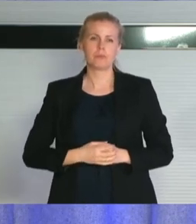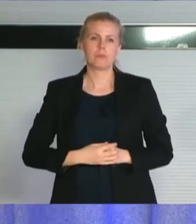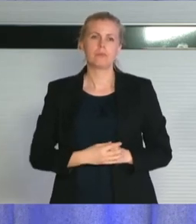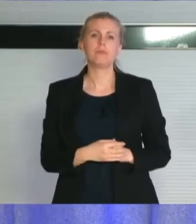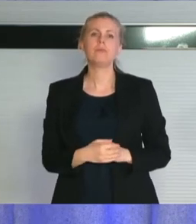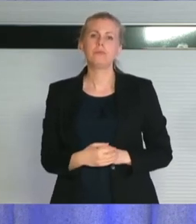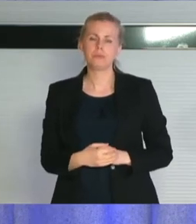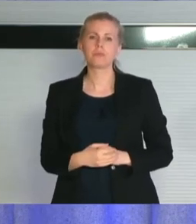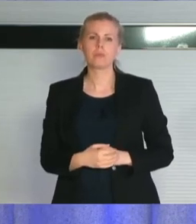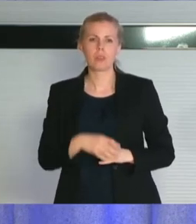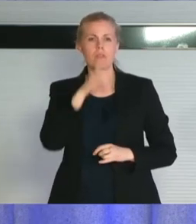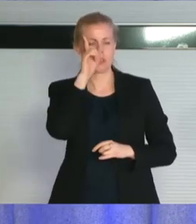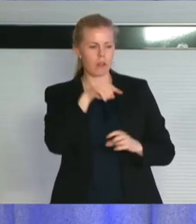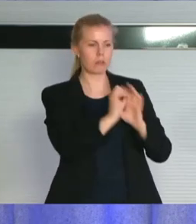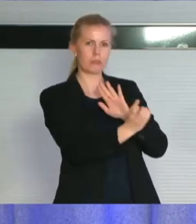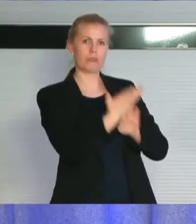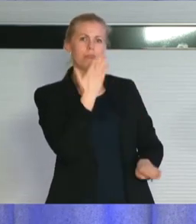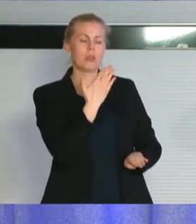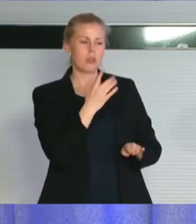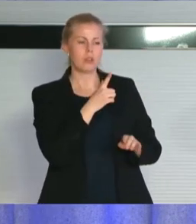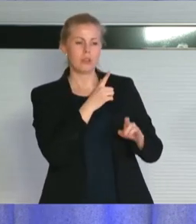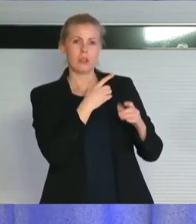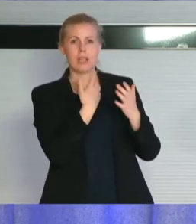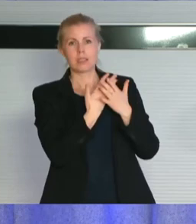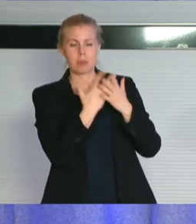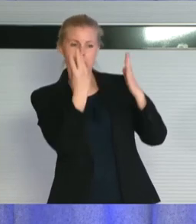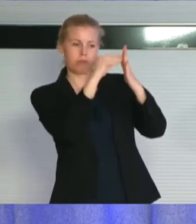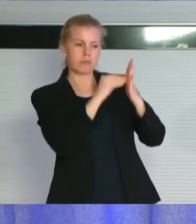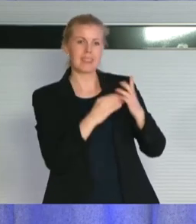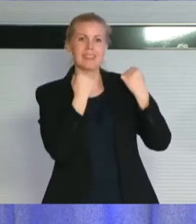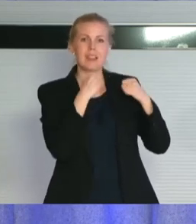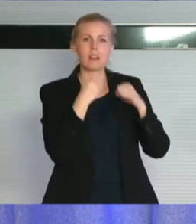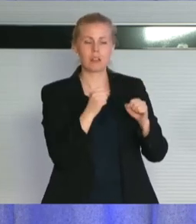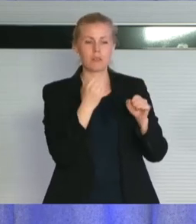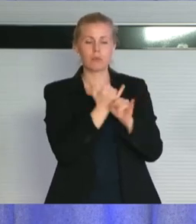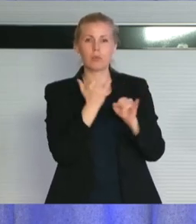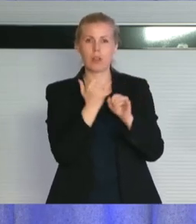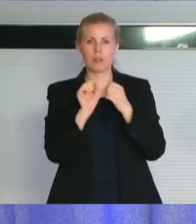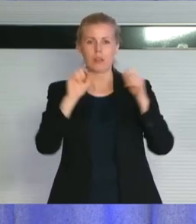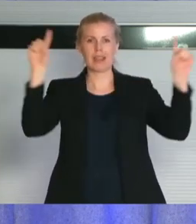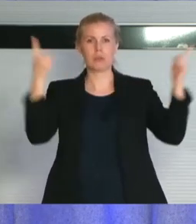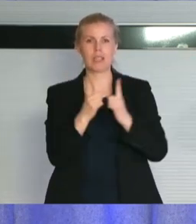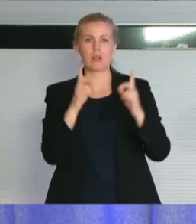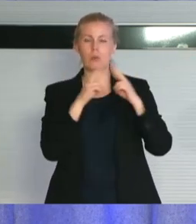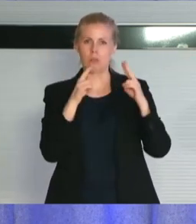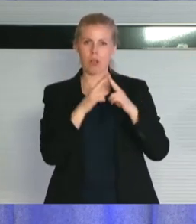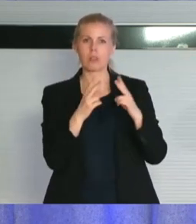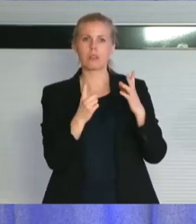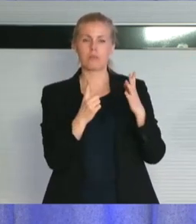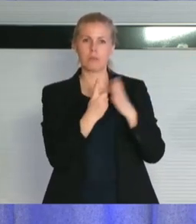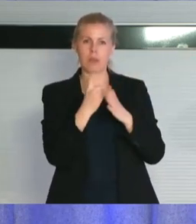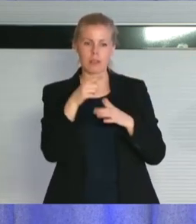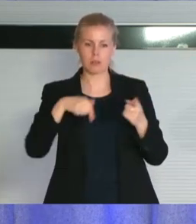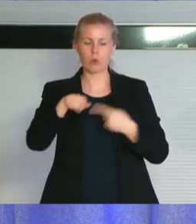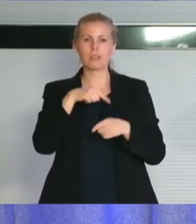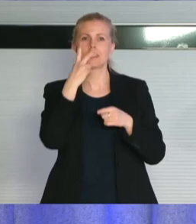Vi kan også simulere at vi legger inn tiltak som for eksempel reduserer kontakthyppigheten, og se hvordan det påvirker